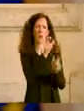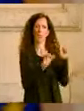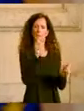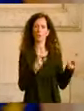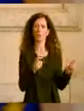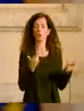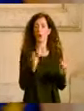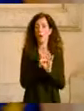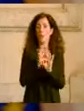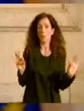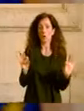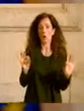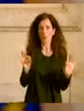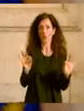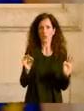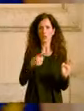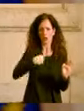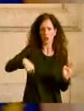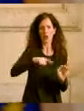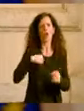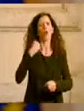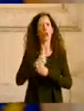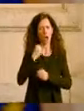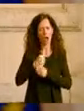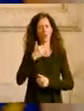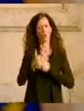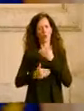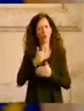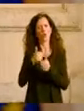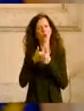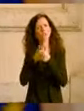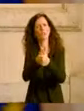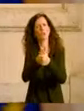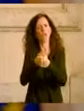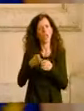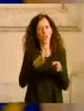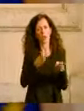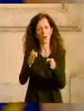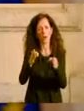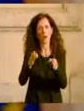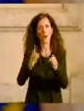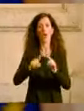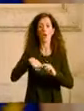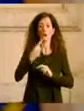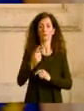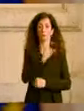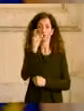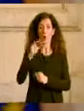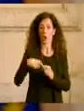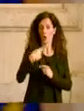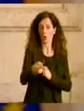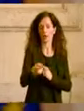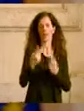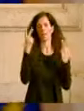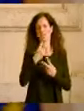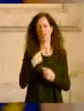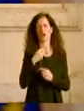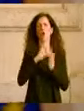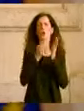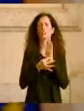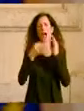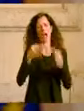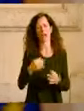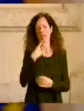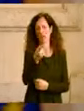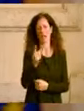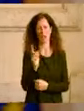ulteriori acquisti. Quindi stiamo lavorando anche in questa direzione. Poi partirà nei prossimi giorni. Adesso non voglio dirvi la data esatta, ma